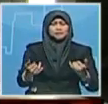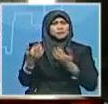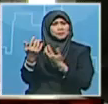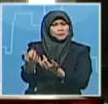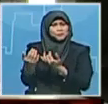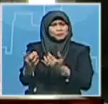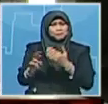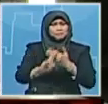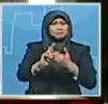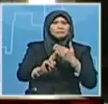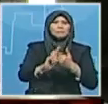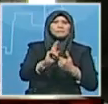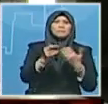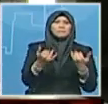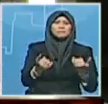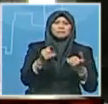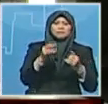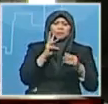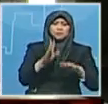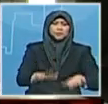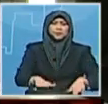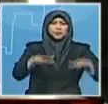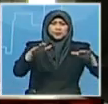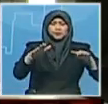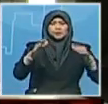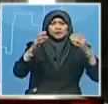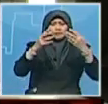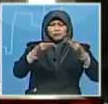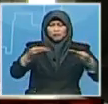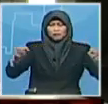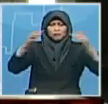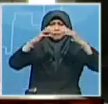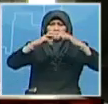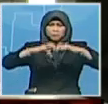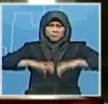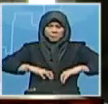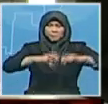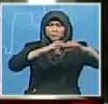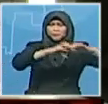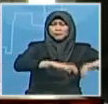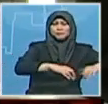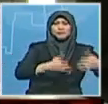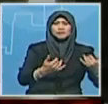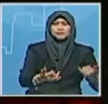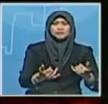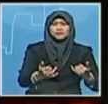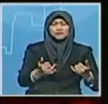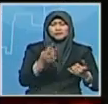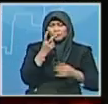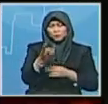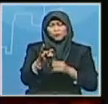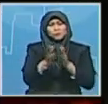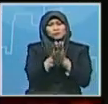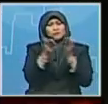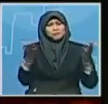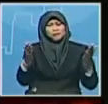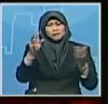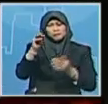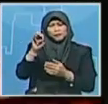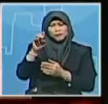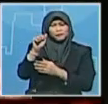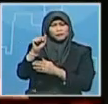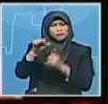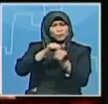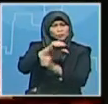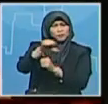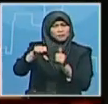ini dengan banjir, tanah runtuh yang berlaku ini. Saya lihat di dalam media sosial kementerian